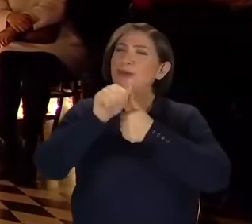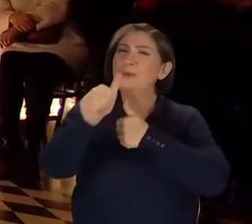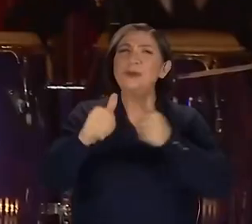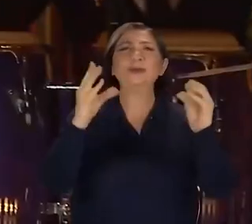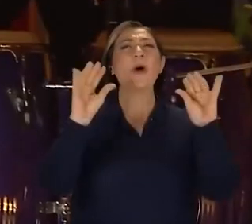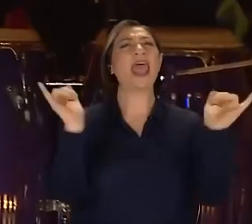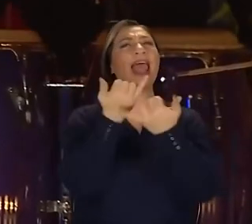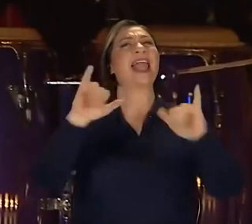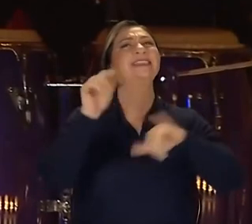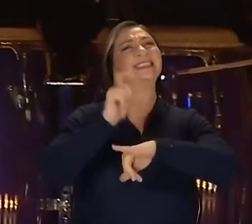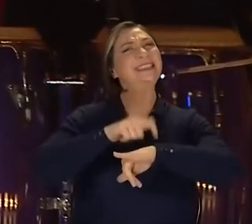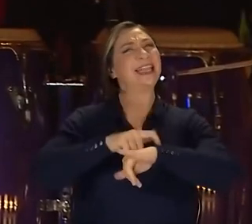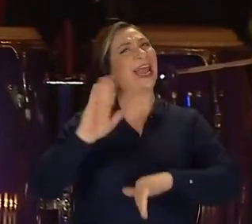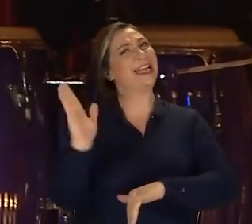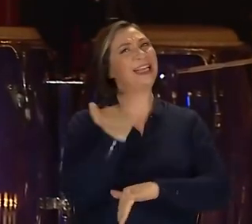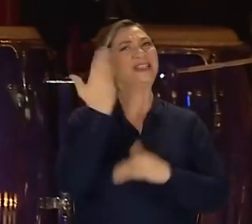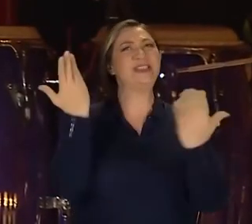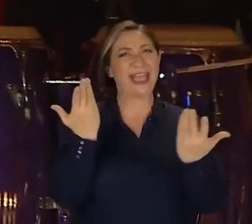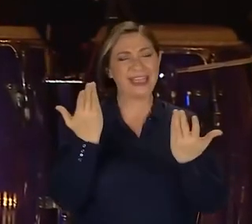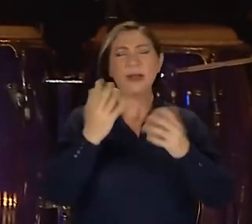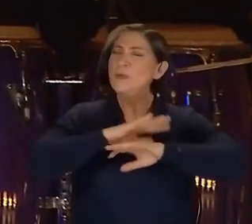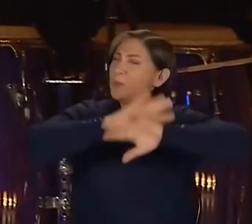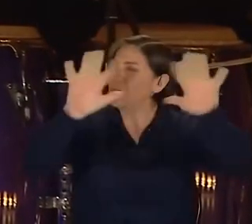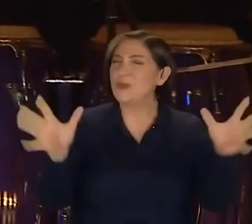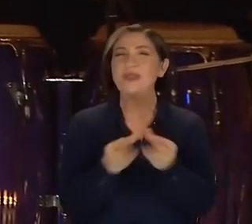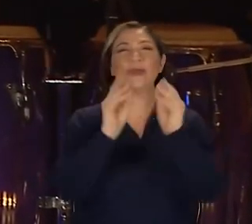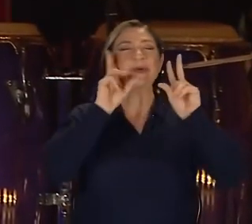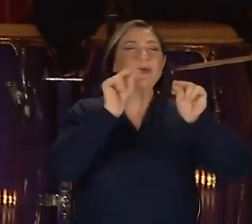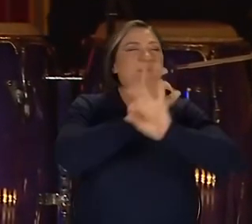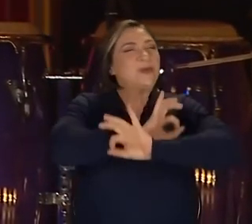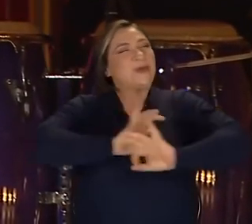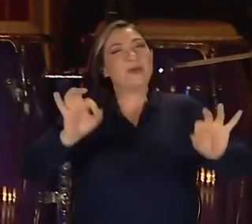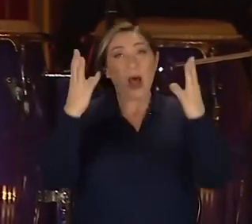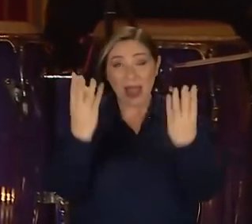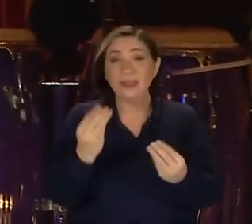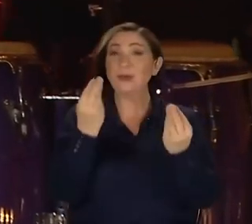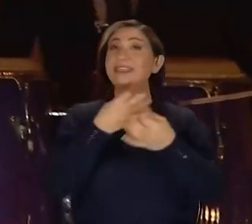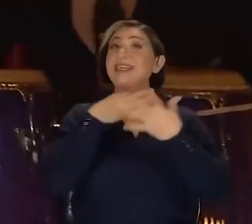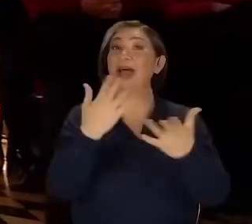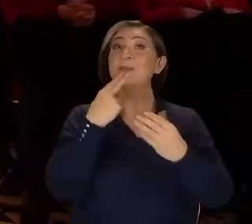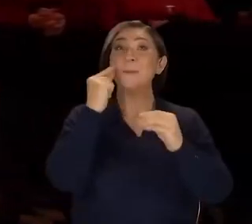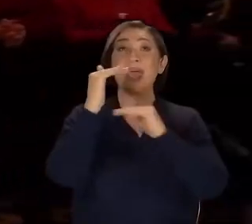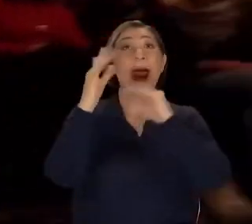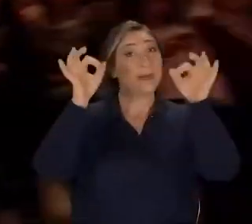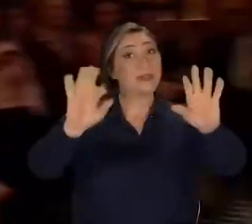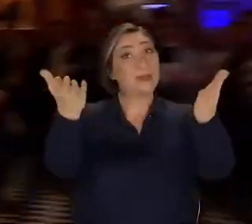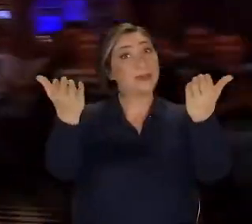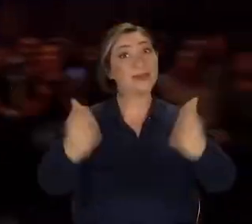çok eğlenceli saatler geçireceğiz. Bütün uykusuzlara çok teşekkür ediyoruz. Hanımlar, beyler,